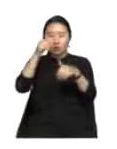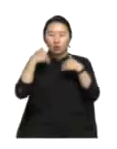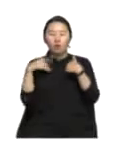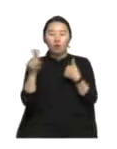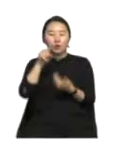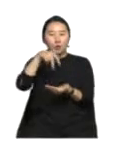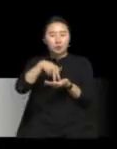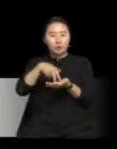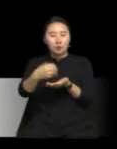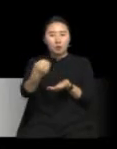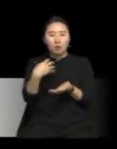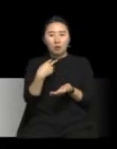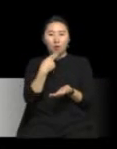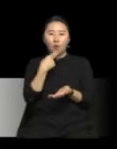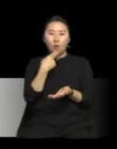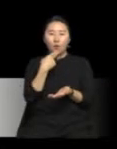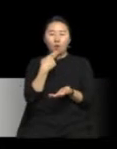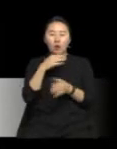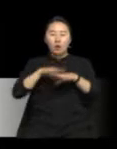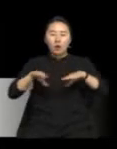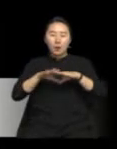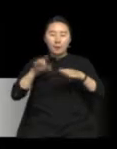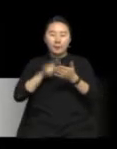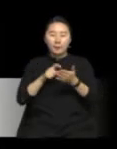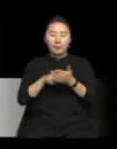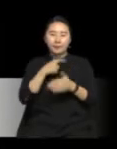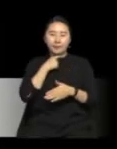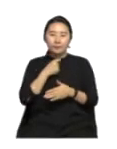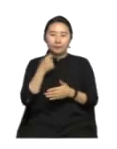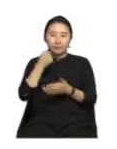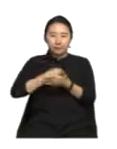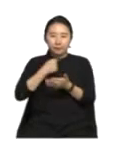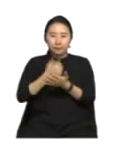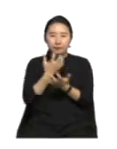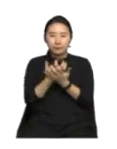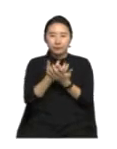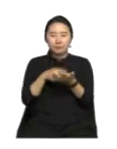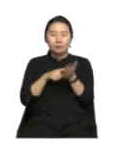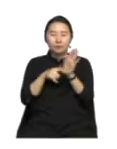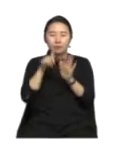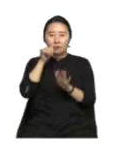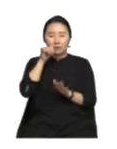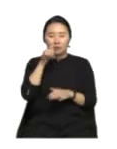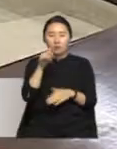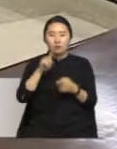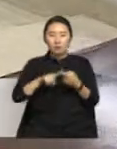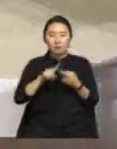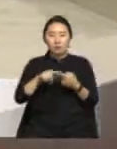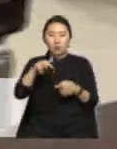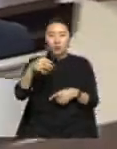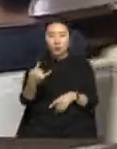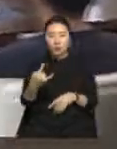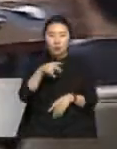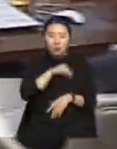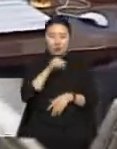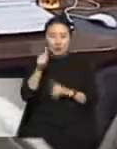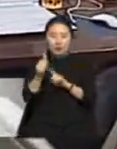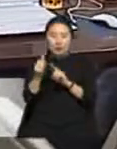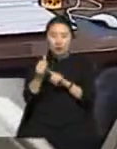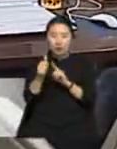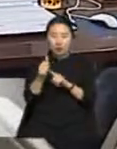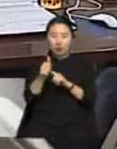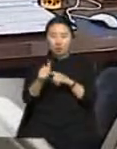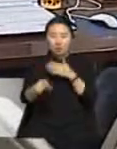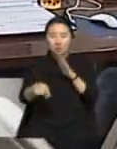어떠한 입장도 취하지 않고 있다며 해결 촉구를 요구하는 호소문을 발표했다 고 밝혔습니다 이에 따라 조영훈 의장은 노조가